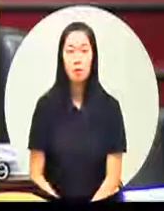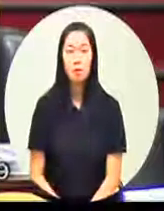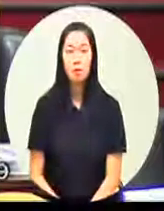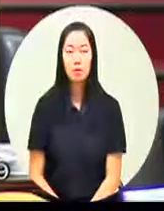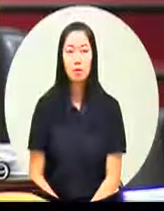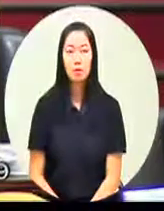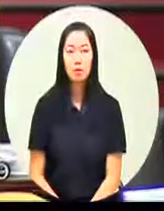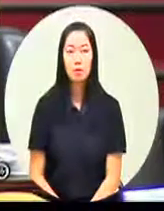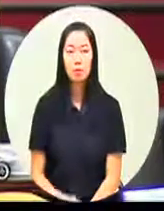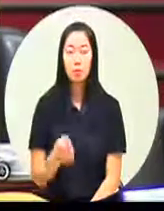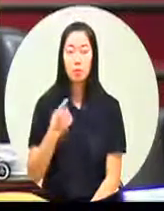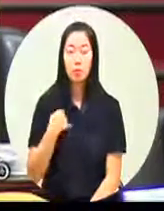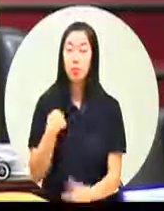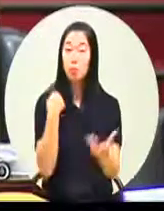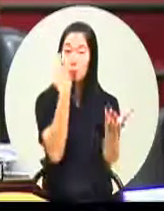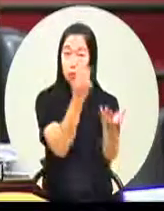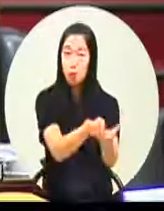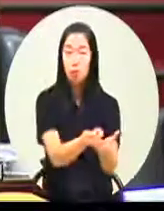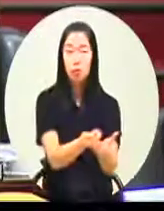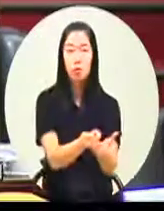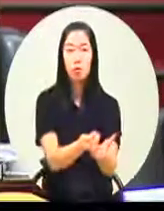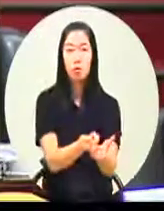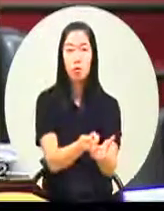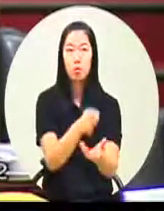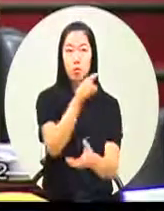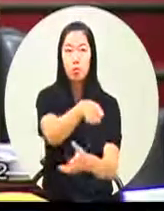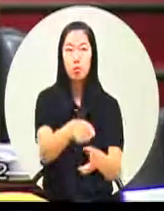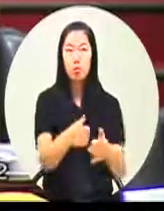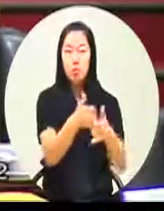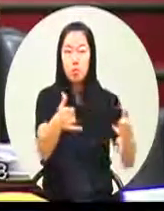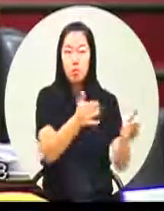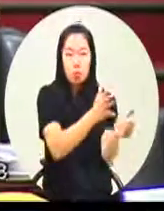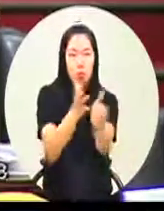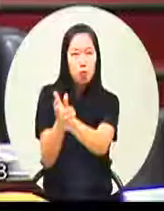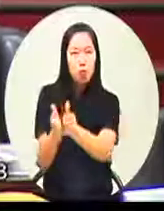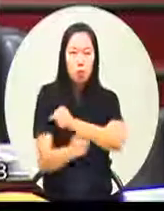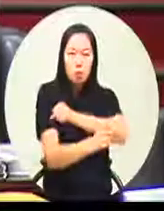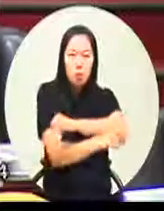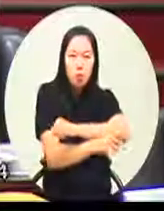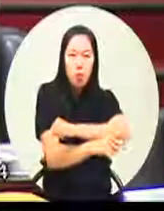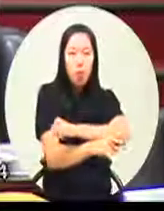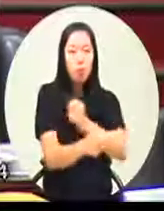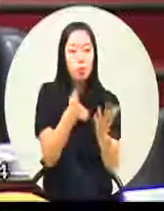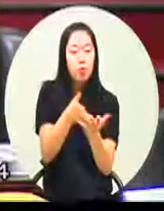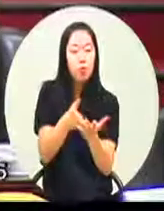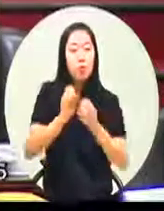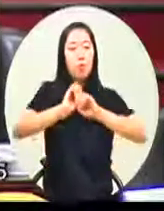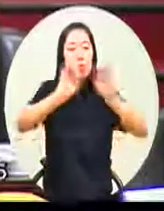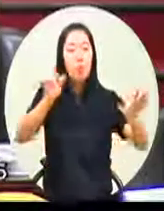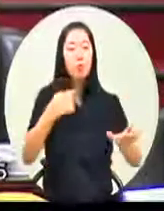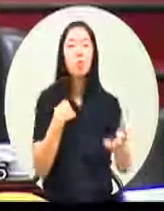去参加过那一次的民调的最后的结论报告，